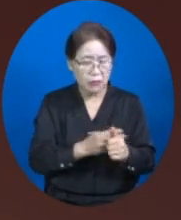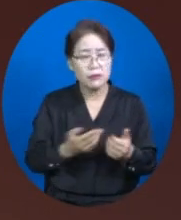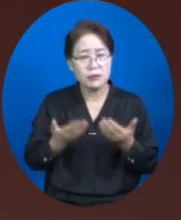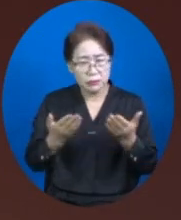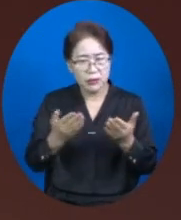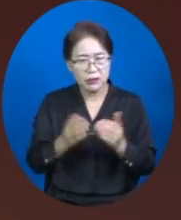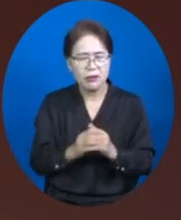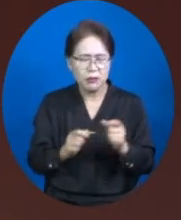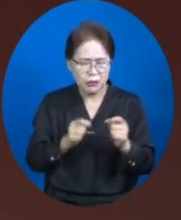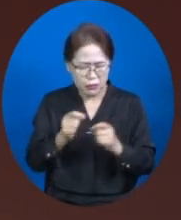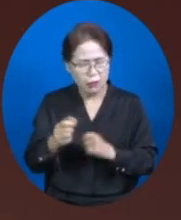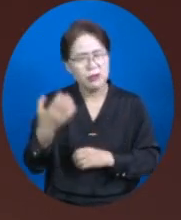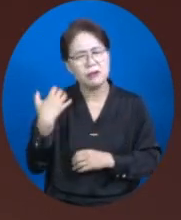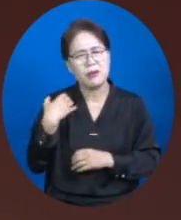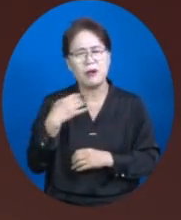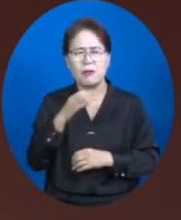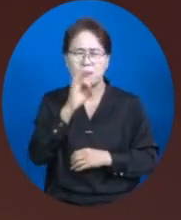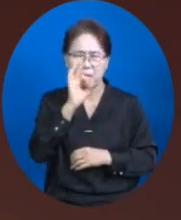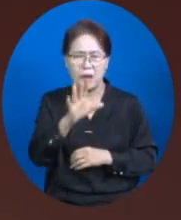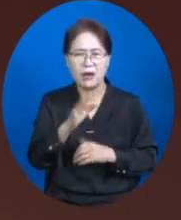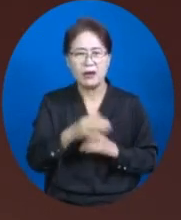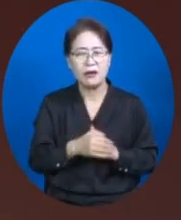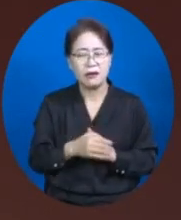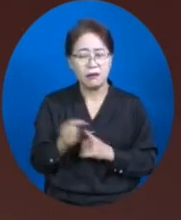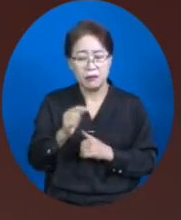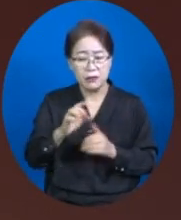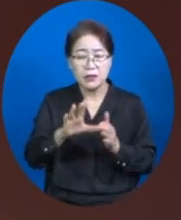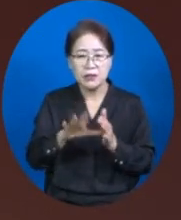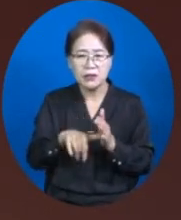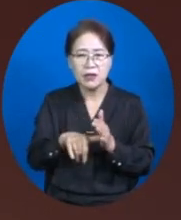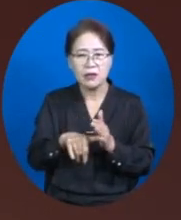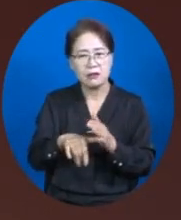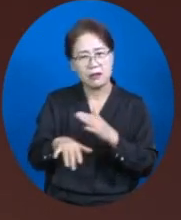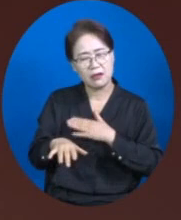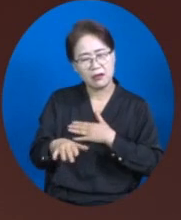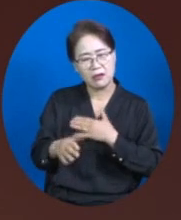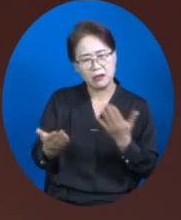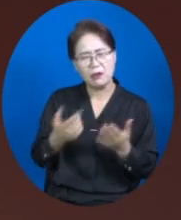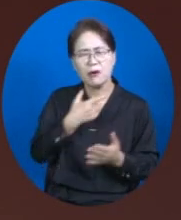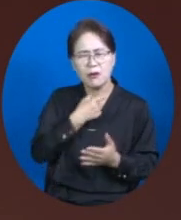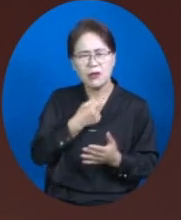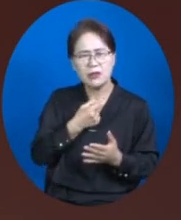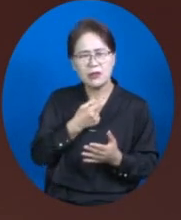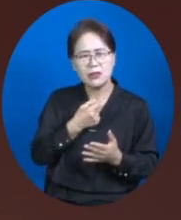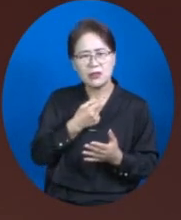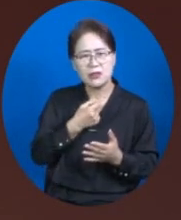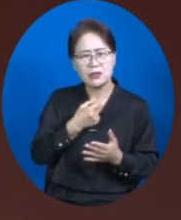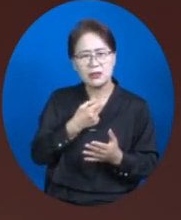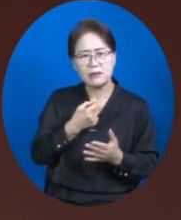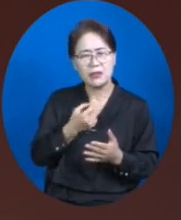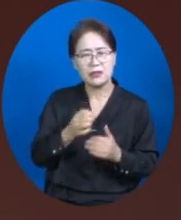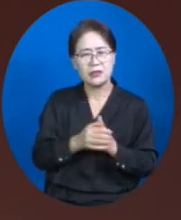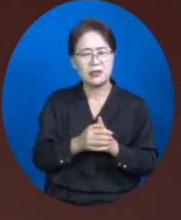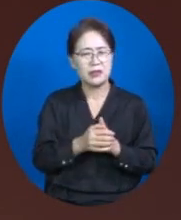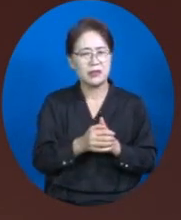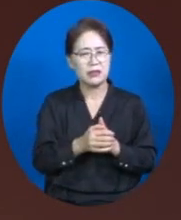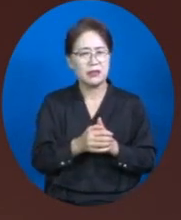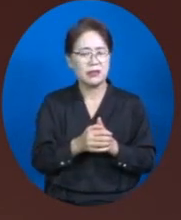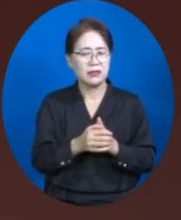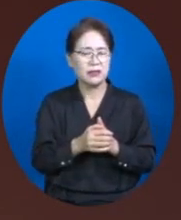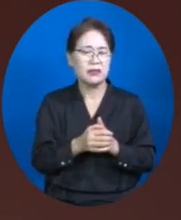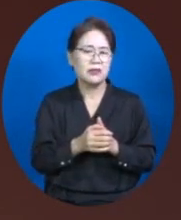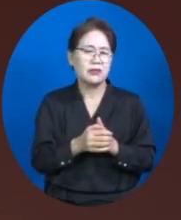영원히 할 수 있는게 아니라는 거예요 어느 한순간에 내가 그걸 하고 싶어도 할 수 없는 그런 때가 온다는